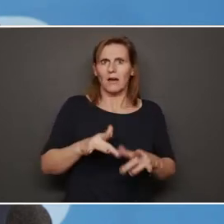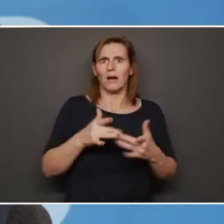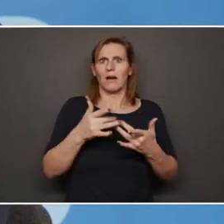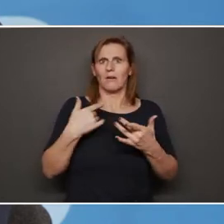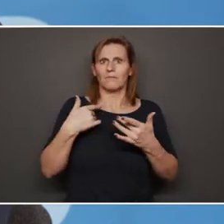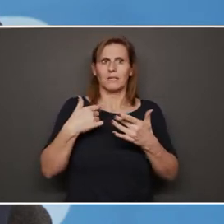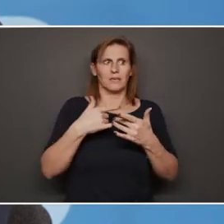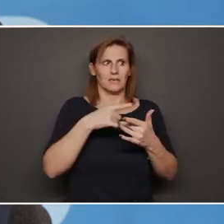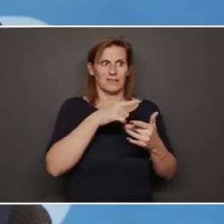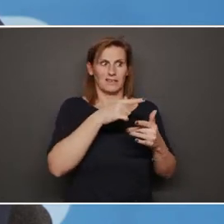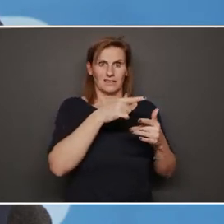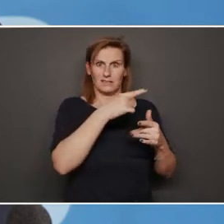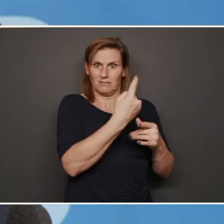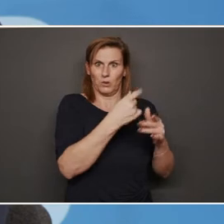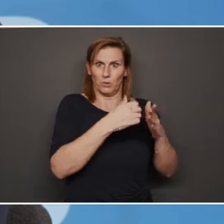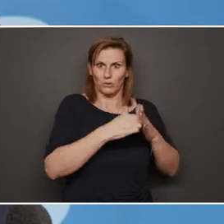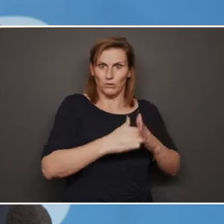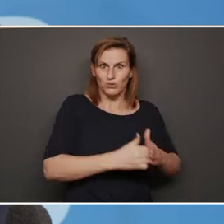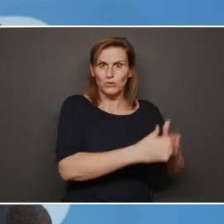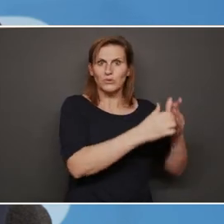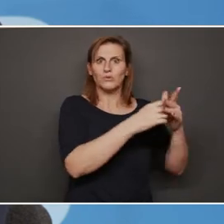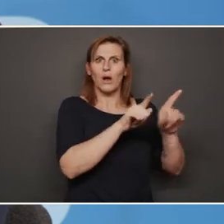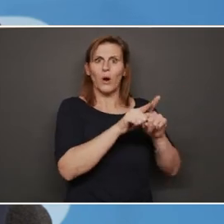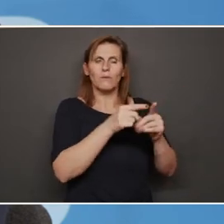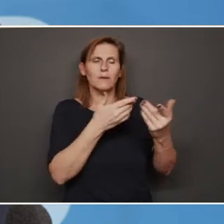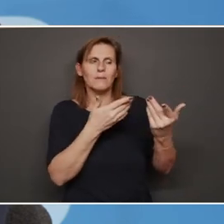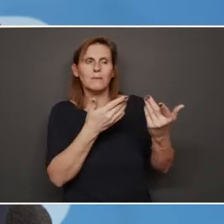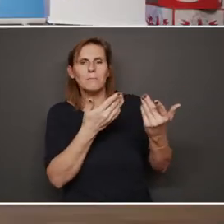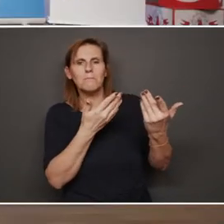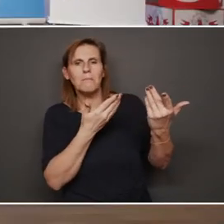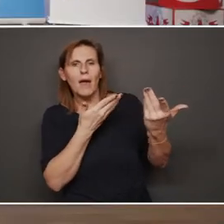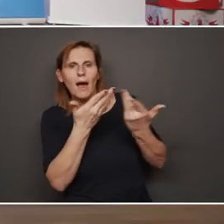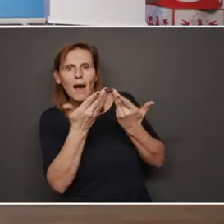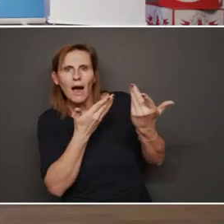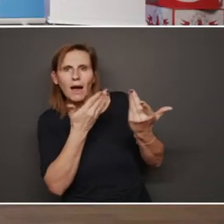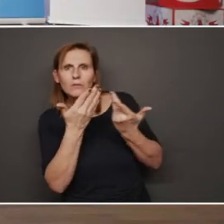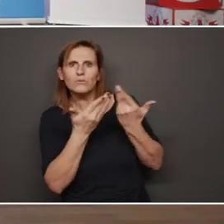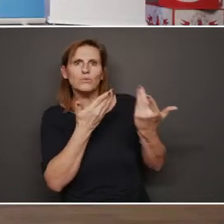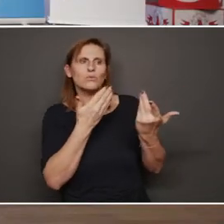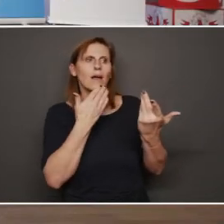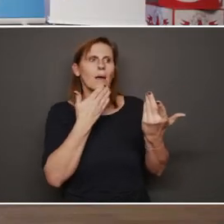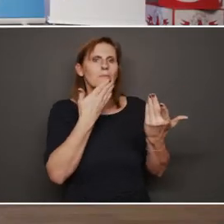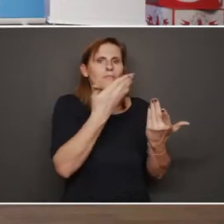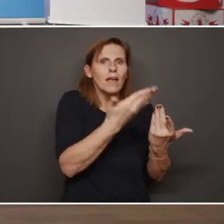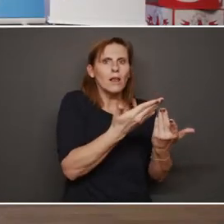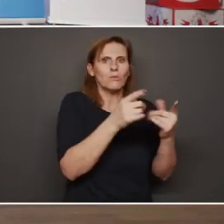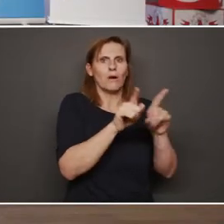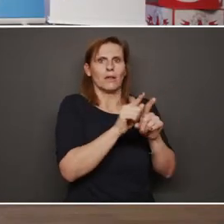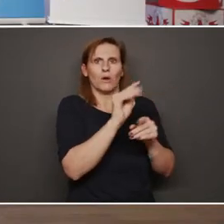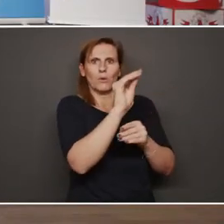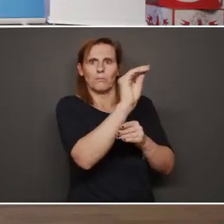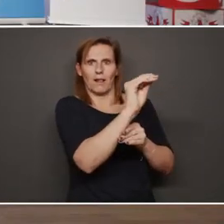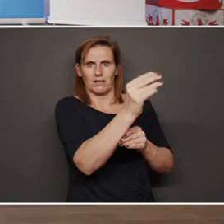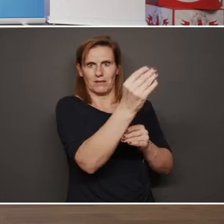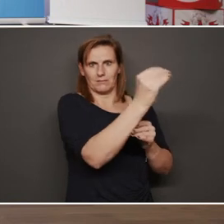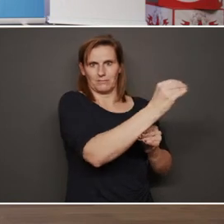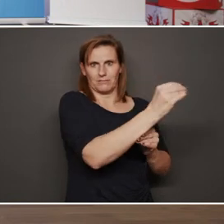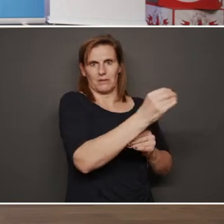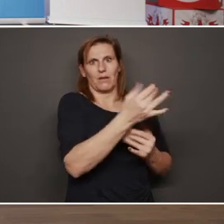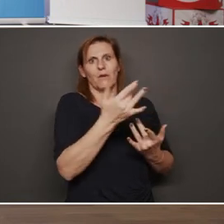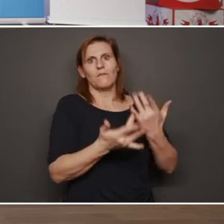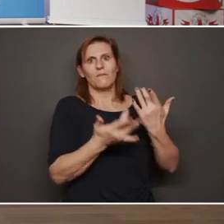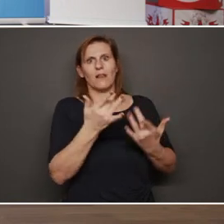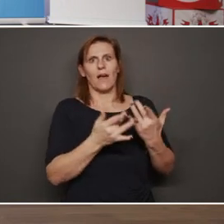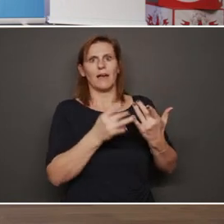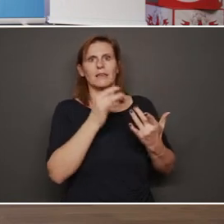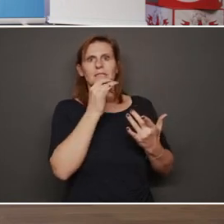Menschen mit Behinderung unterstützt, ist auch für Beratung und Rat der anderen Mitarbeiter zuständig, um eben vielleicht